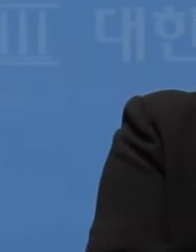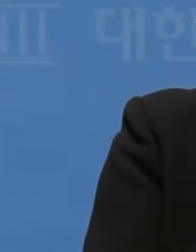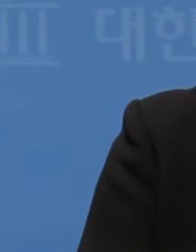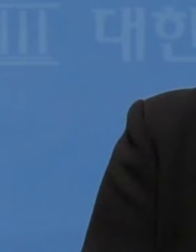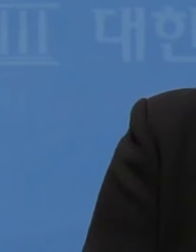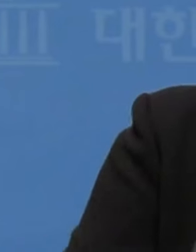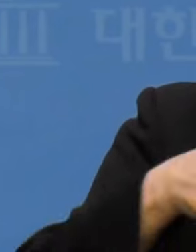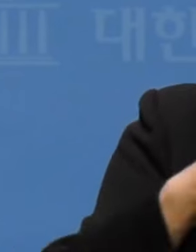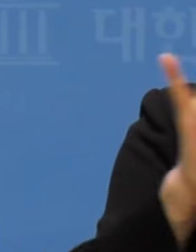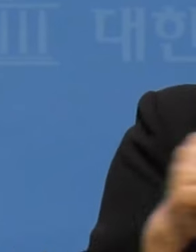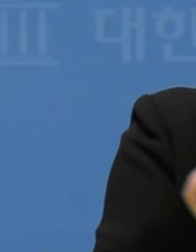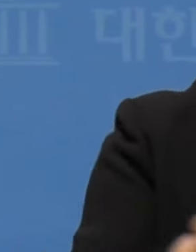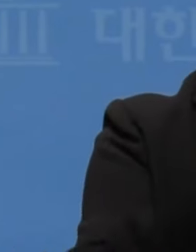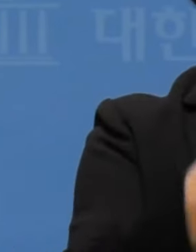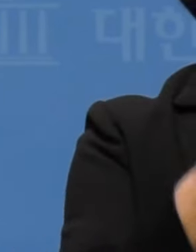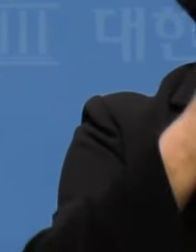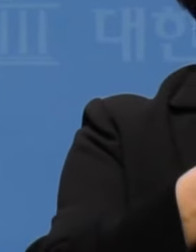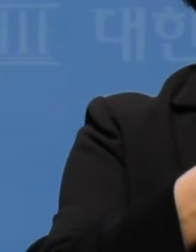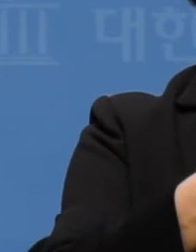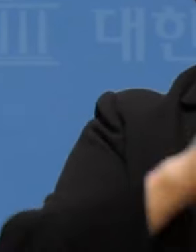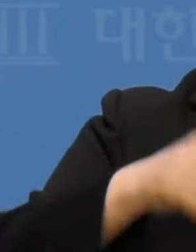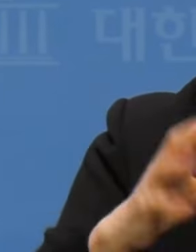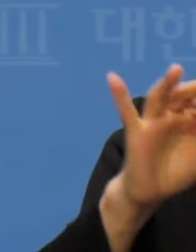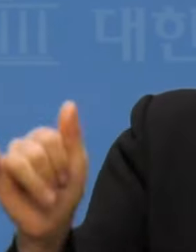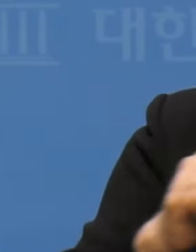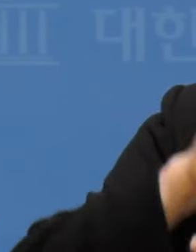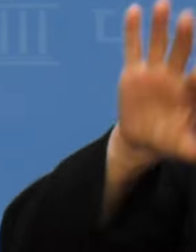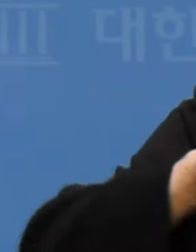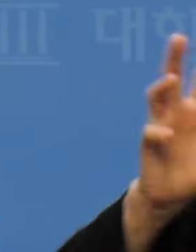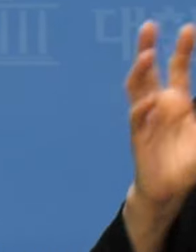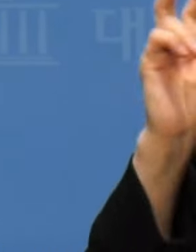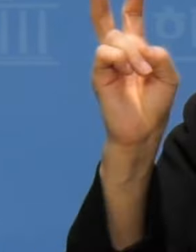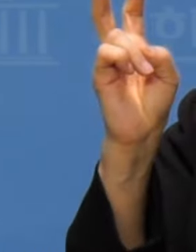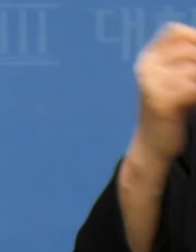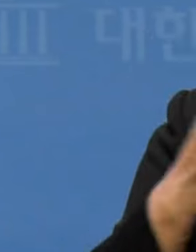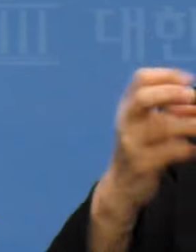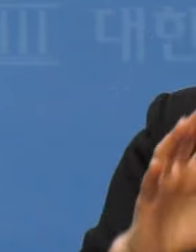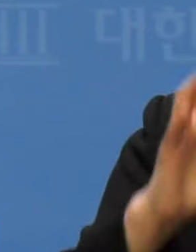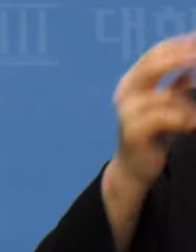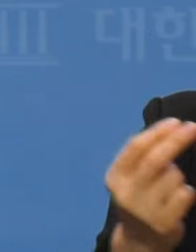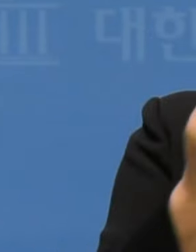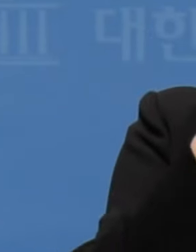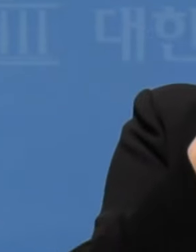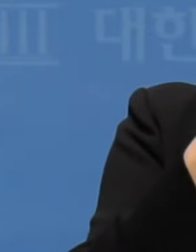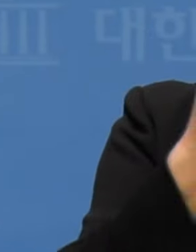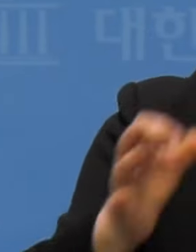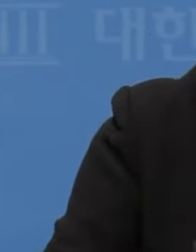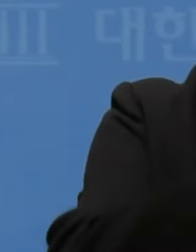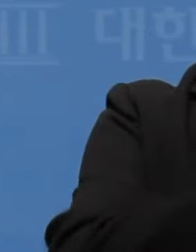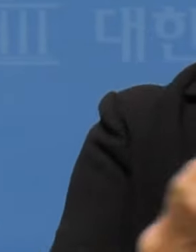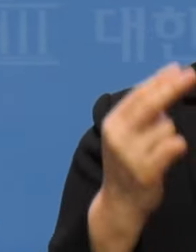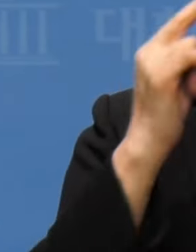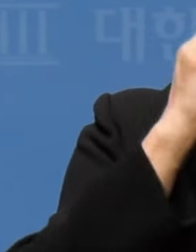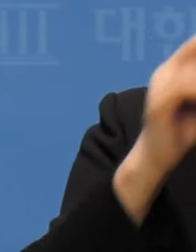자국민 보호 특별법 제정을 통해 자국민이 외국 기업, 또는 국가의 생명이나 경제권에